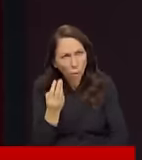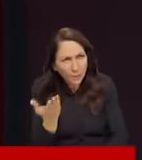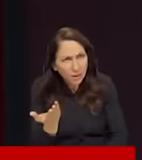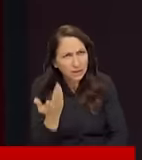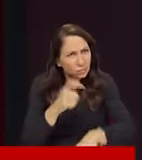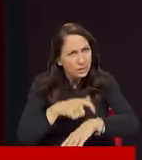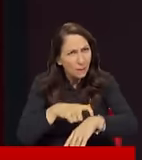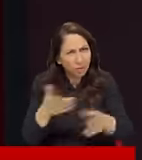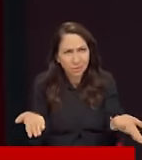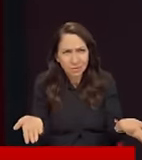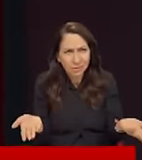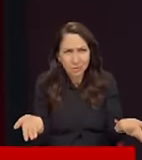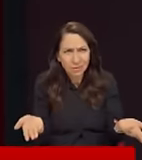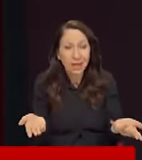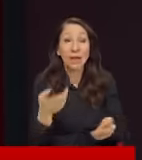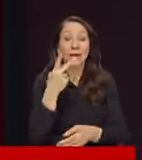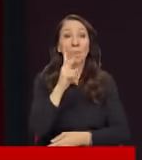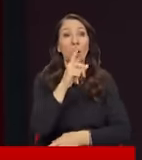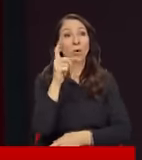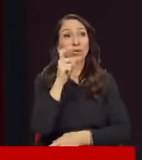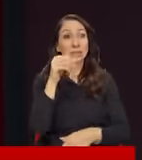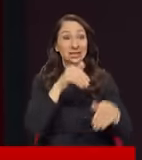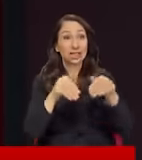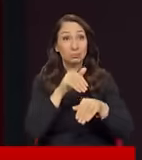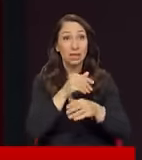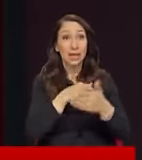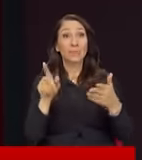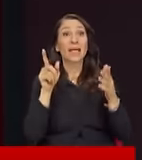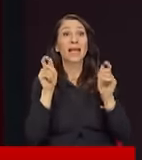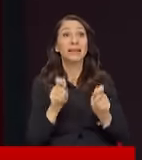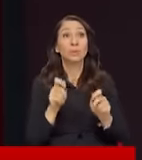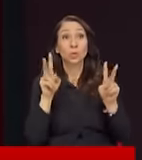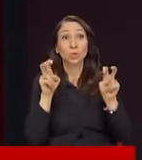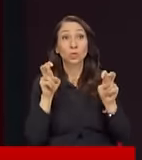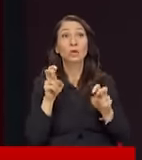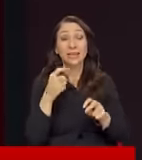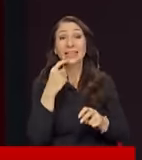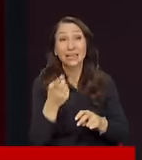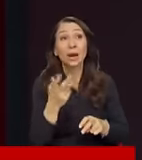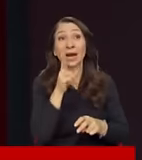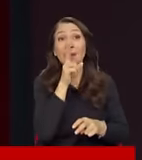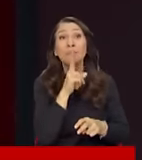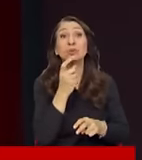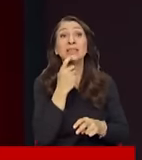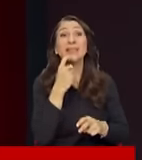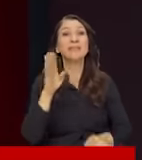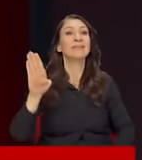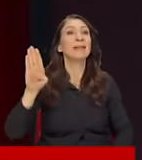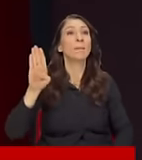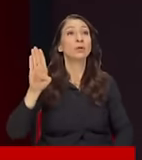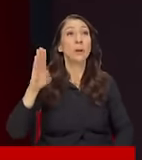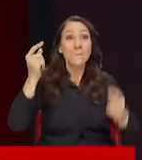hangi devirde yaşıyoruz? Dedim ya 2019'daki seçimin iptal edilme meselesi. Evet. Ve dedim ya 200 senelik